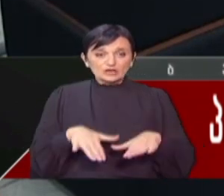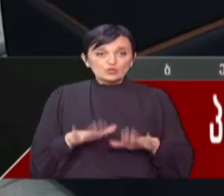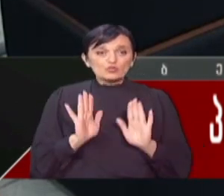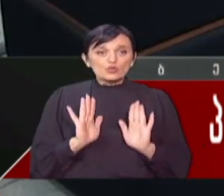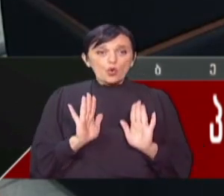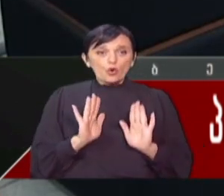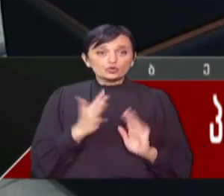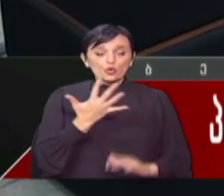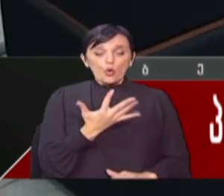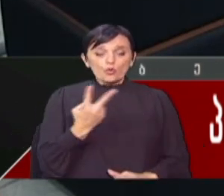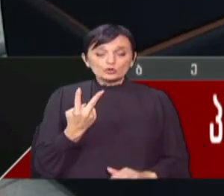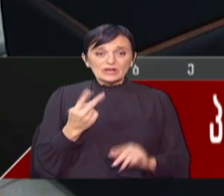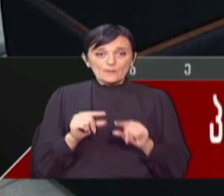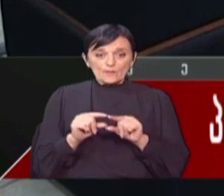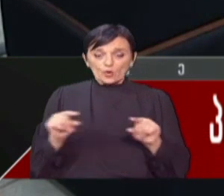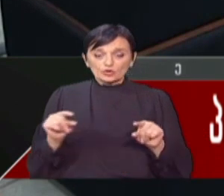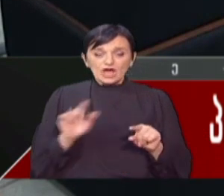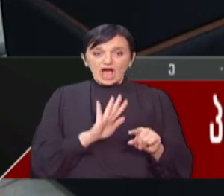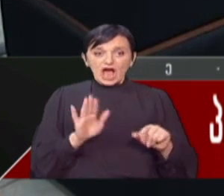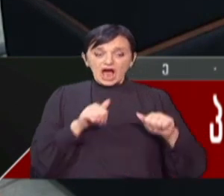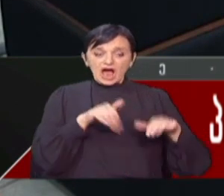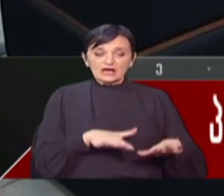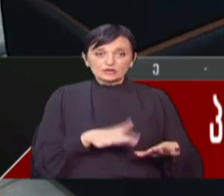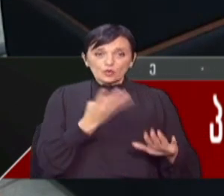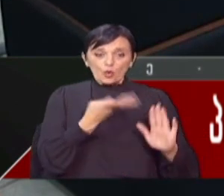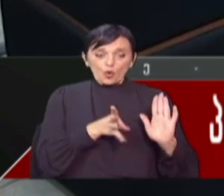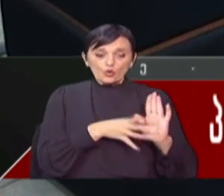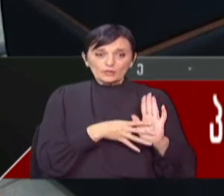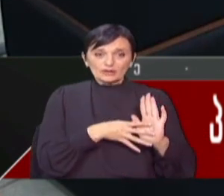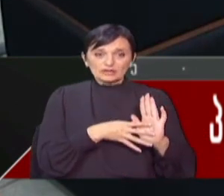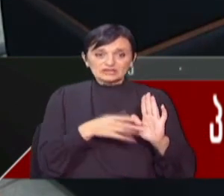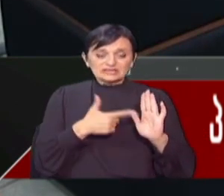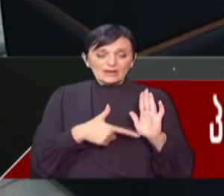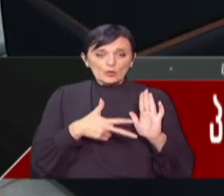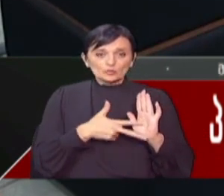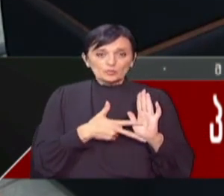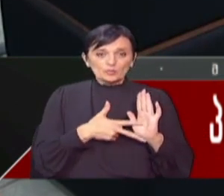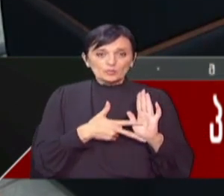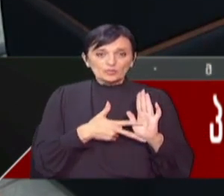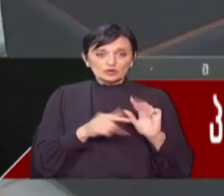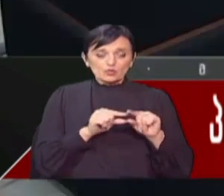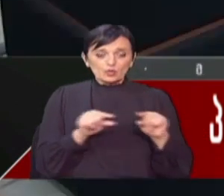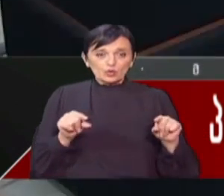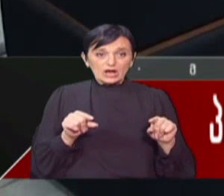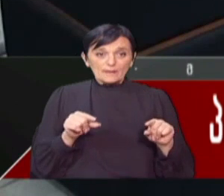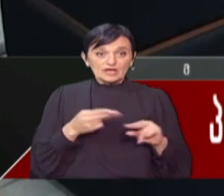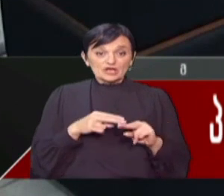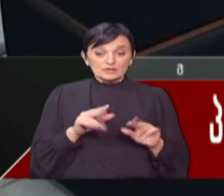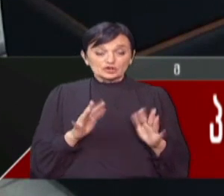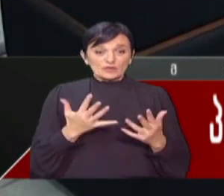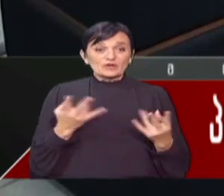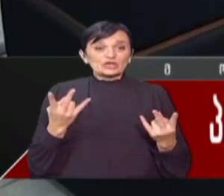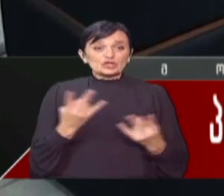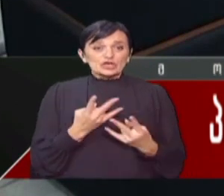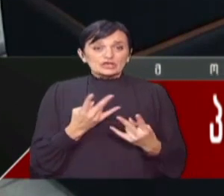მხოლოდ 52 მუხლი და არ ადგენს 59 და 68 მუხლები. მხოლოდ იმ შემთხვევაში